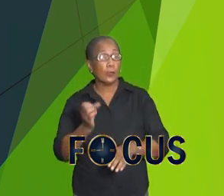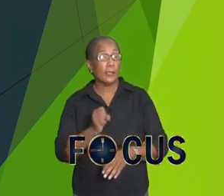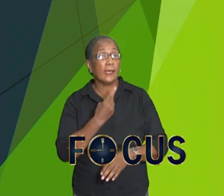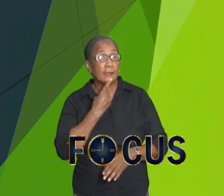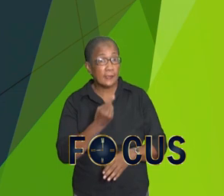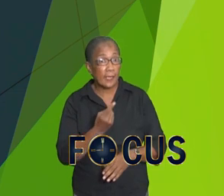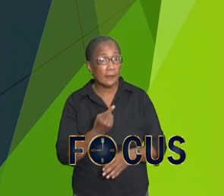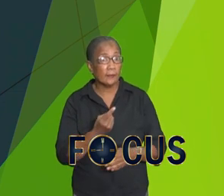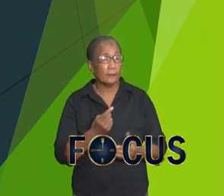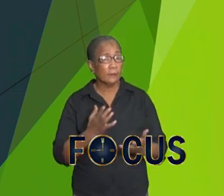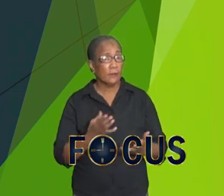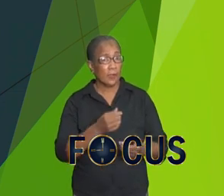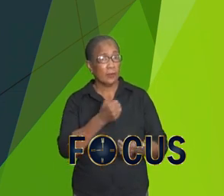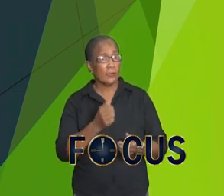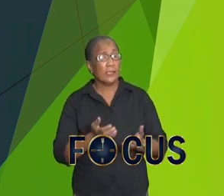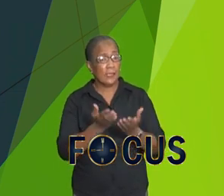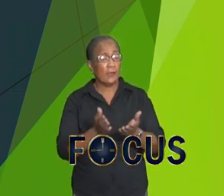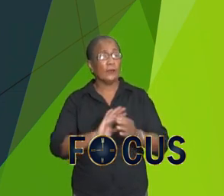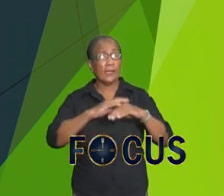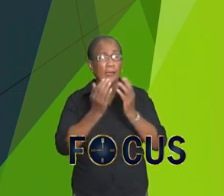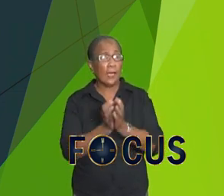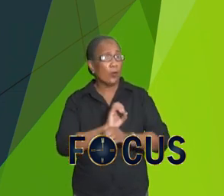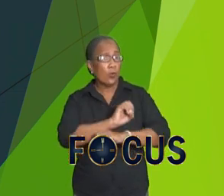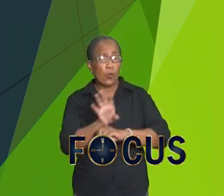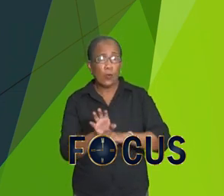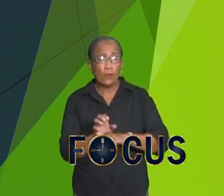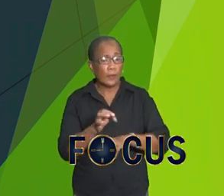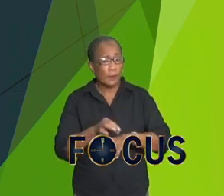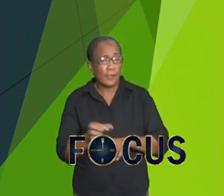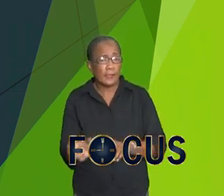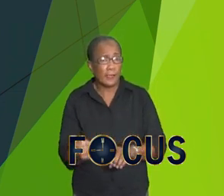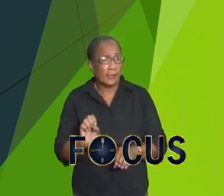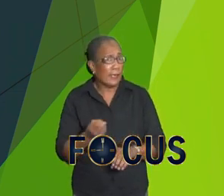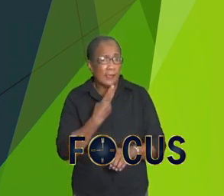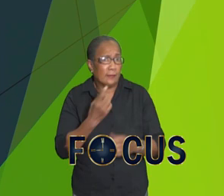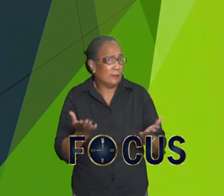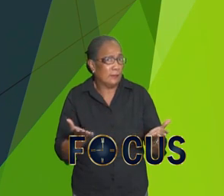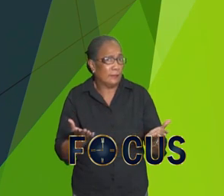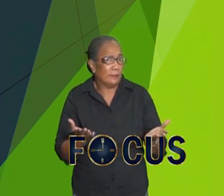ja, geef het maar aan alle COVID-patiënten. Dat bewijs is er niet, dus hij kan dat niet zeggen.